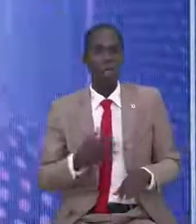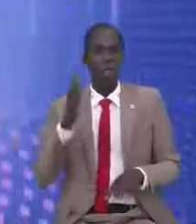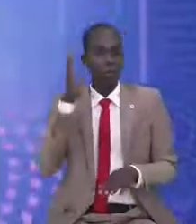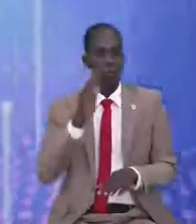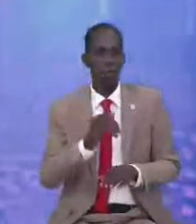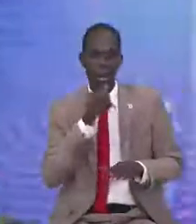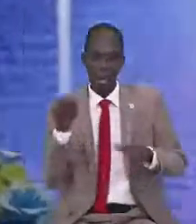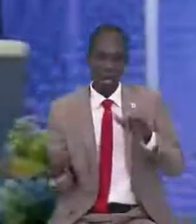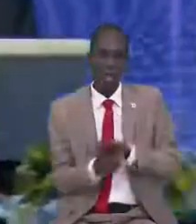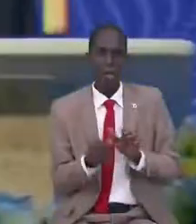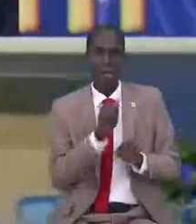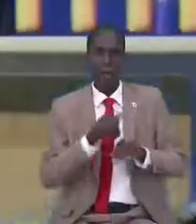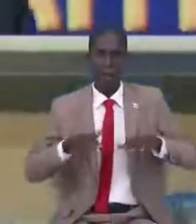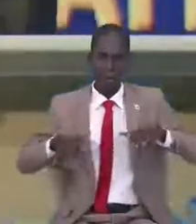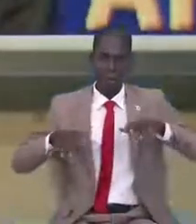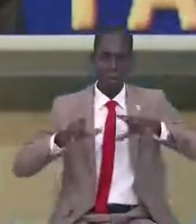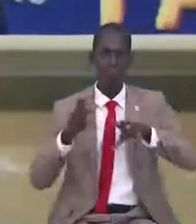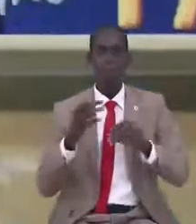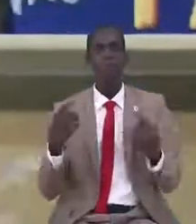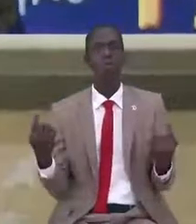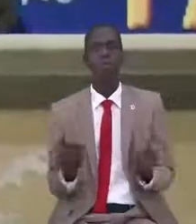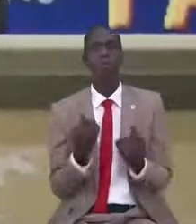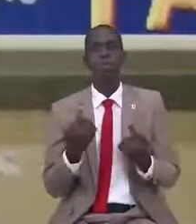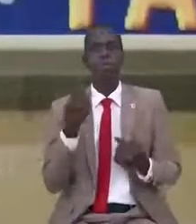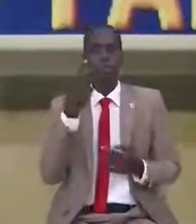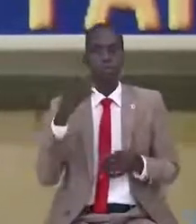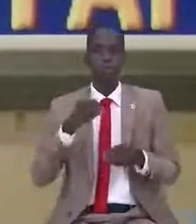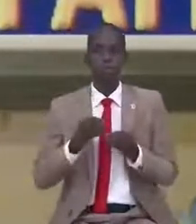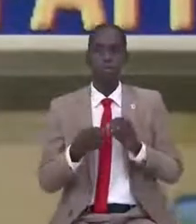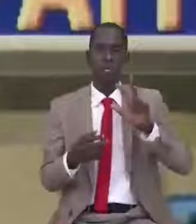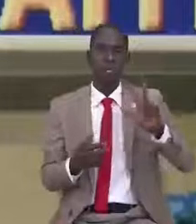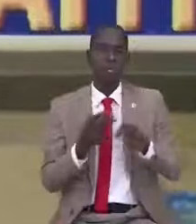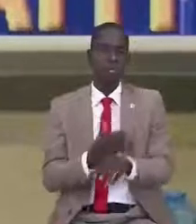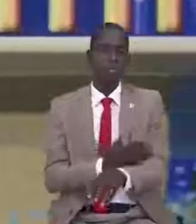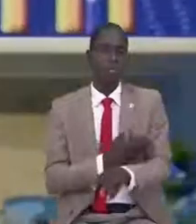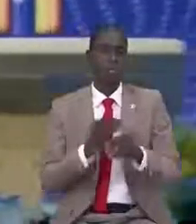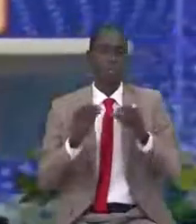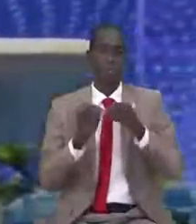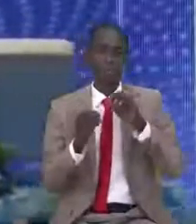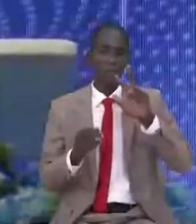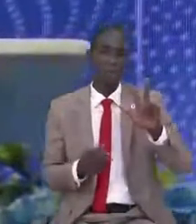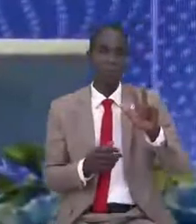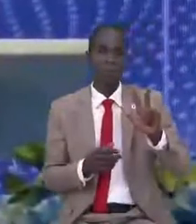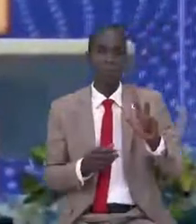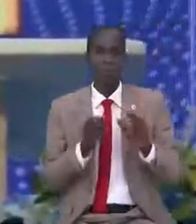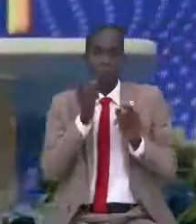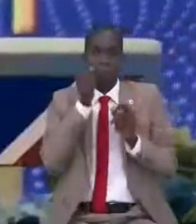la mort, et tu couvriras une multitude de péchés. On va à la troisième partie ici.